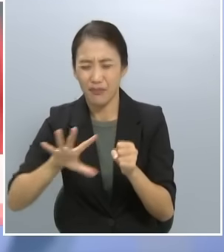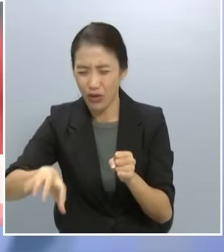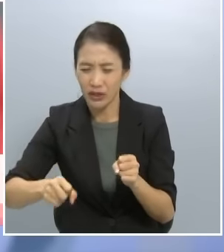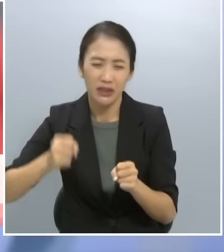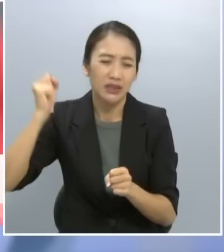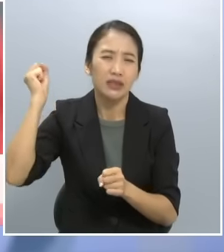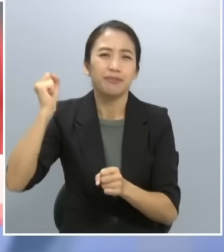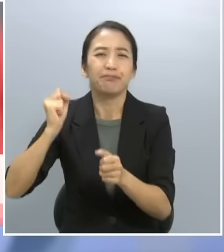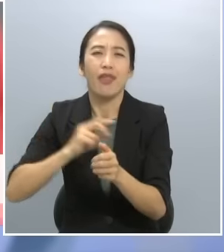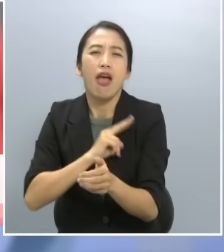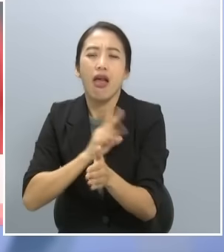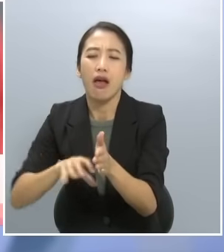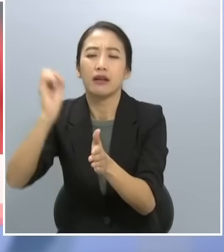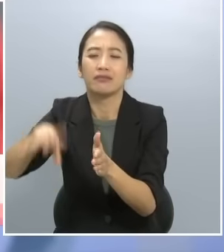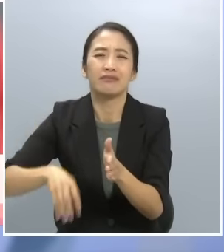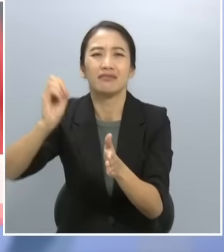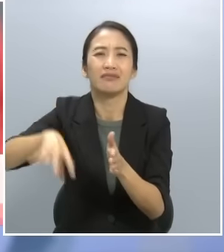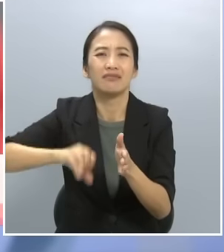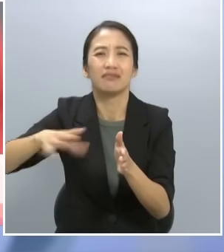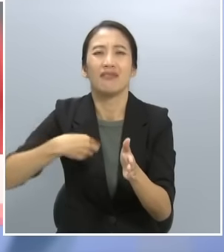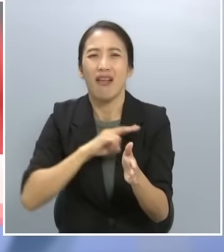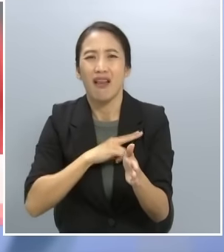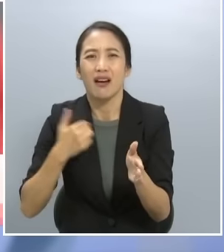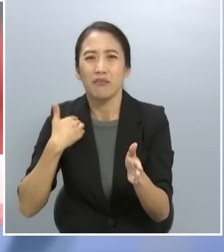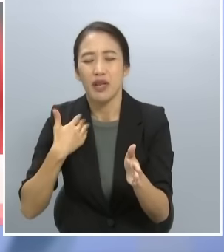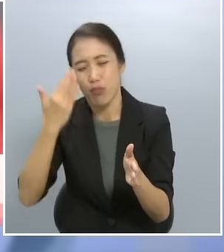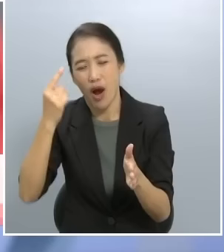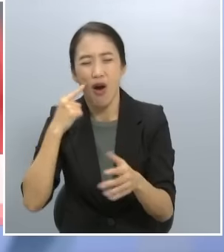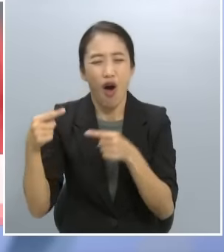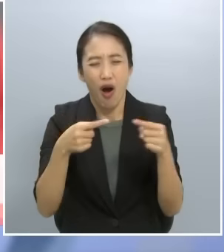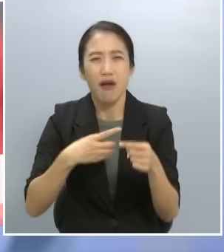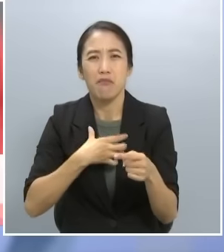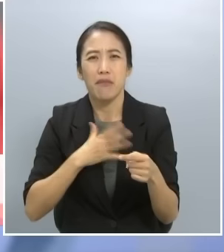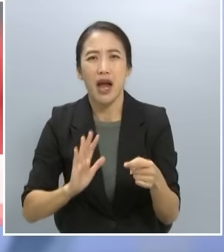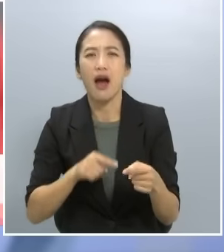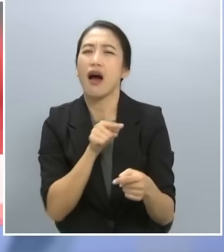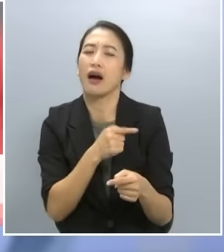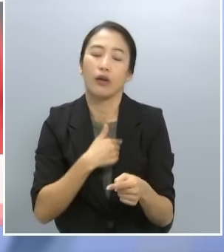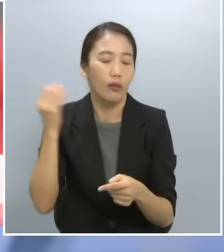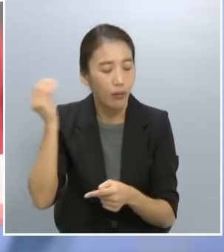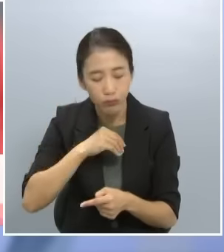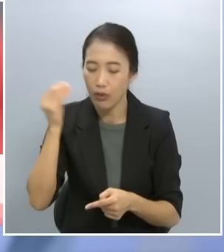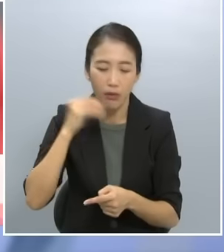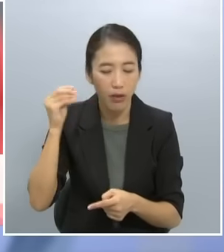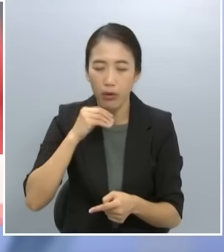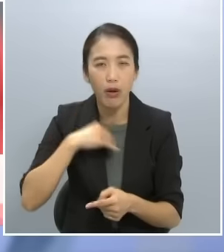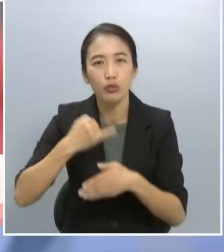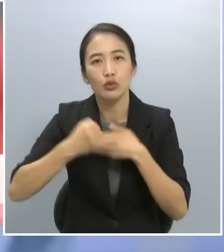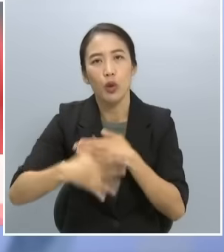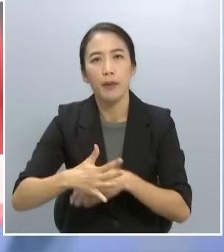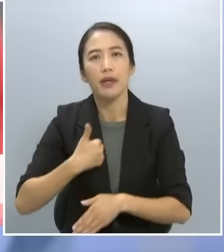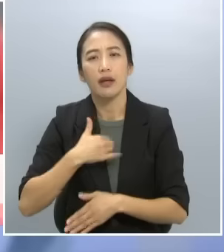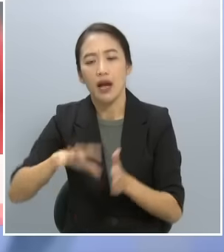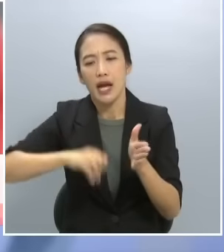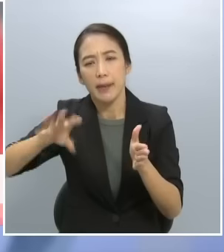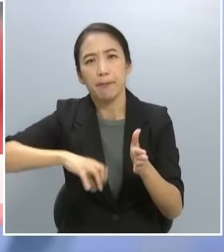ไม่ให้มีปากเสียงกันหนูก็หมดความอดทนตรงที่ว่าเก็บกี่ครั้งก็คือเขาก็โยนมาตลอดมันก็คือไม่จบสักทีเรื่องนี้อะไรอย่างเงี้ยค่ะแล้ว